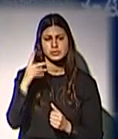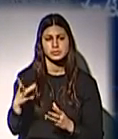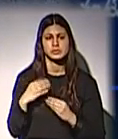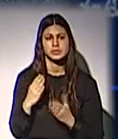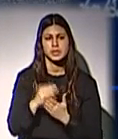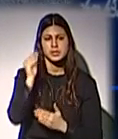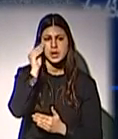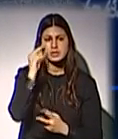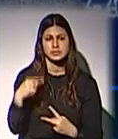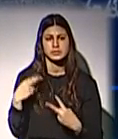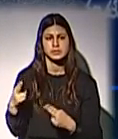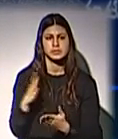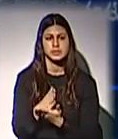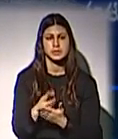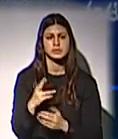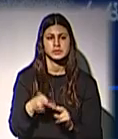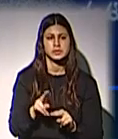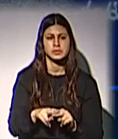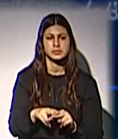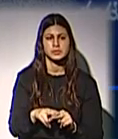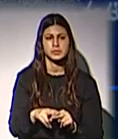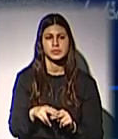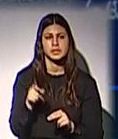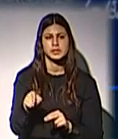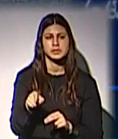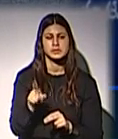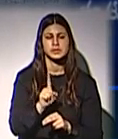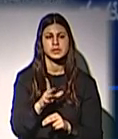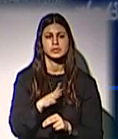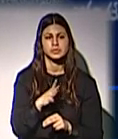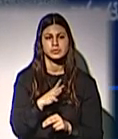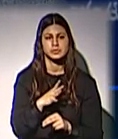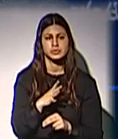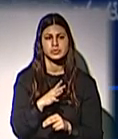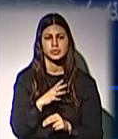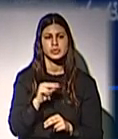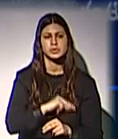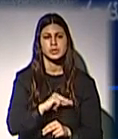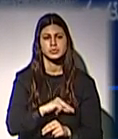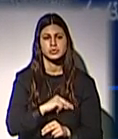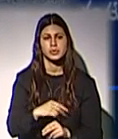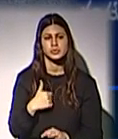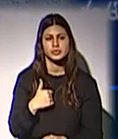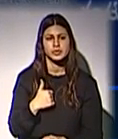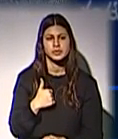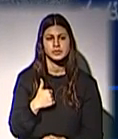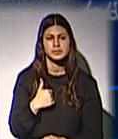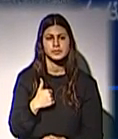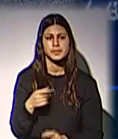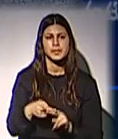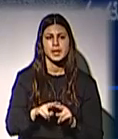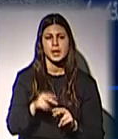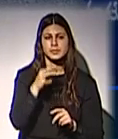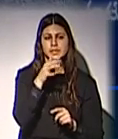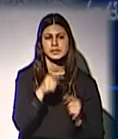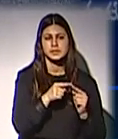წამოწყებულია სამინისტროსთან ერთად, ჩვენ მოვიპოვეთ საჭადრაკო ოლიმპიადა 2018 წელს ჩასტარებელი, ასევე 2017 წელს მსოფლიო